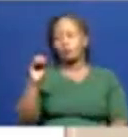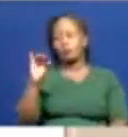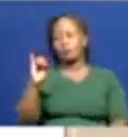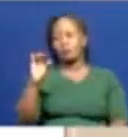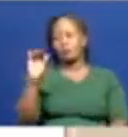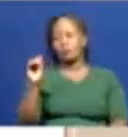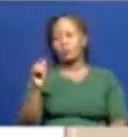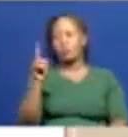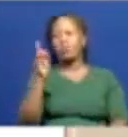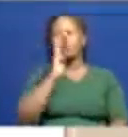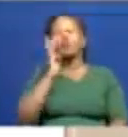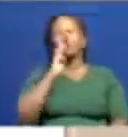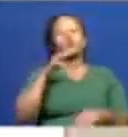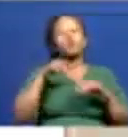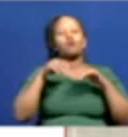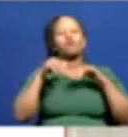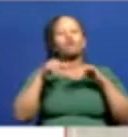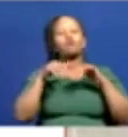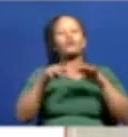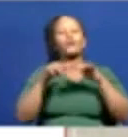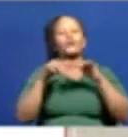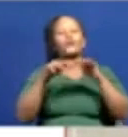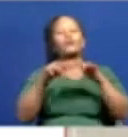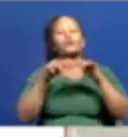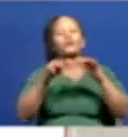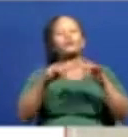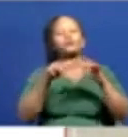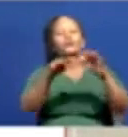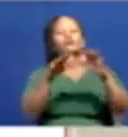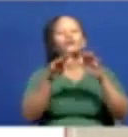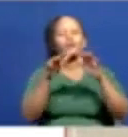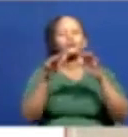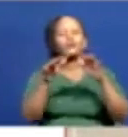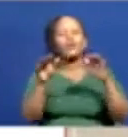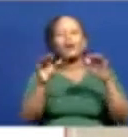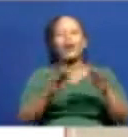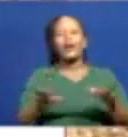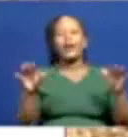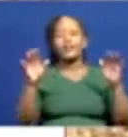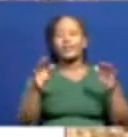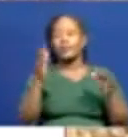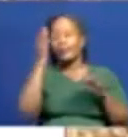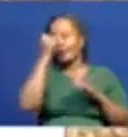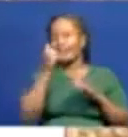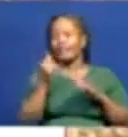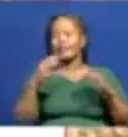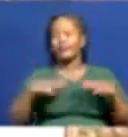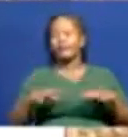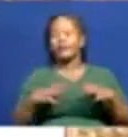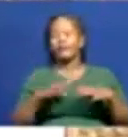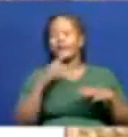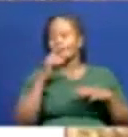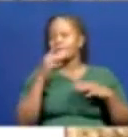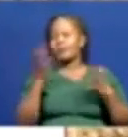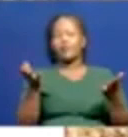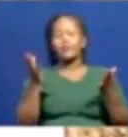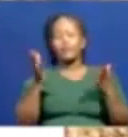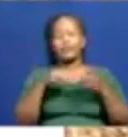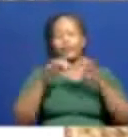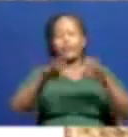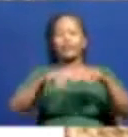Maji yanatiririka kwa utaratibu hadi kwenye mashamba kutokana na kile wakazi wanadai ni utoaji